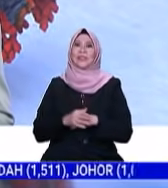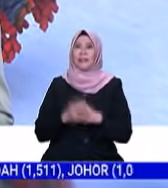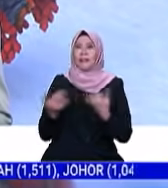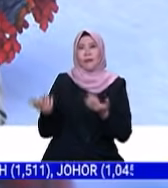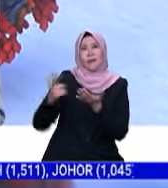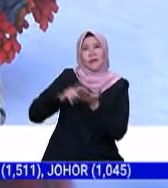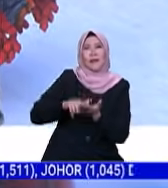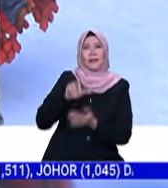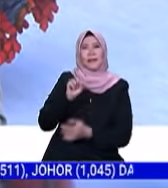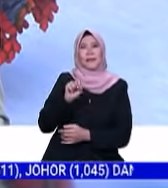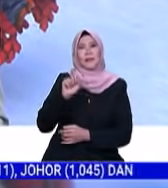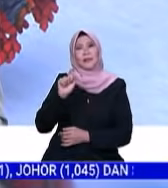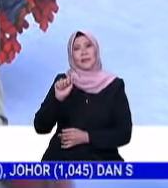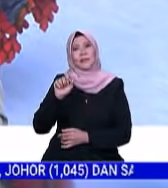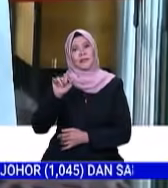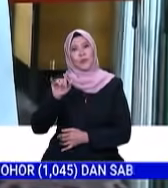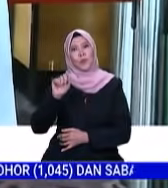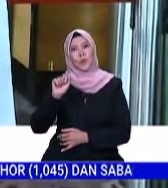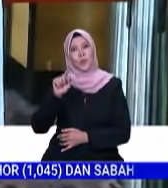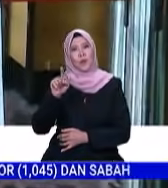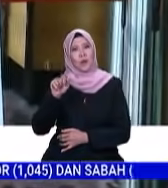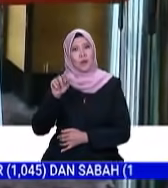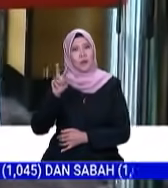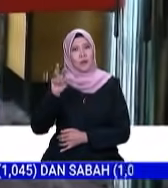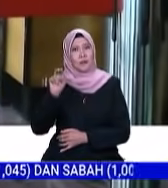Samsu ada laporannya.